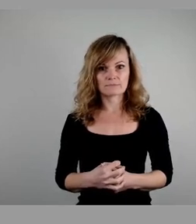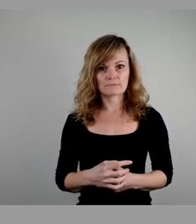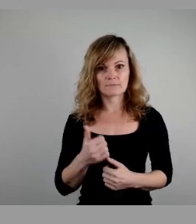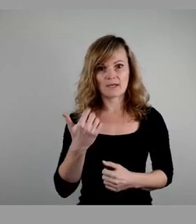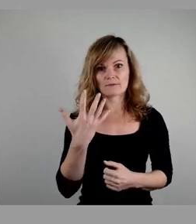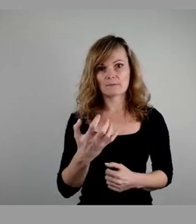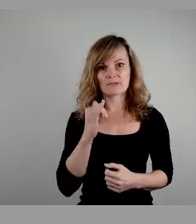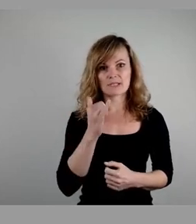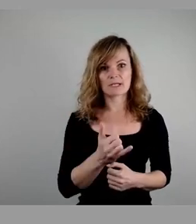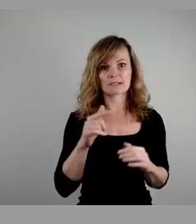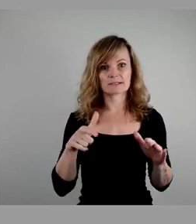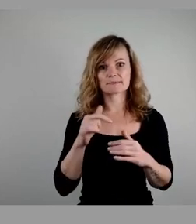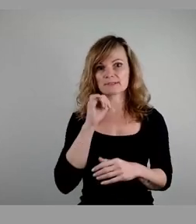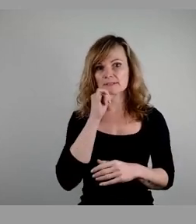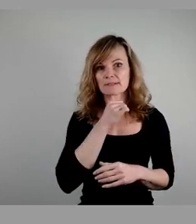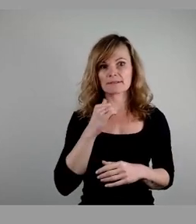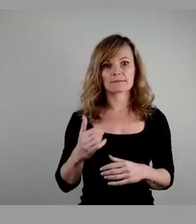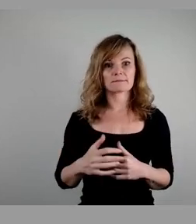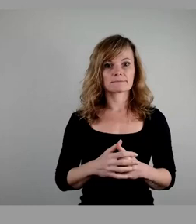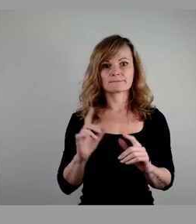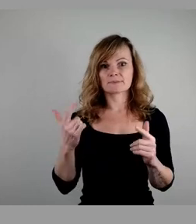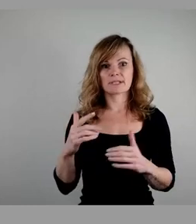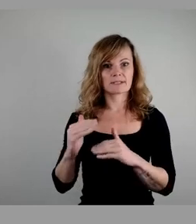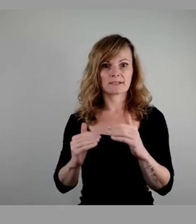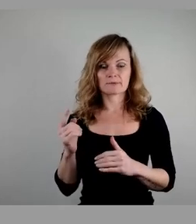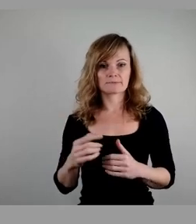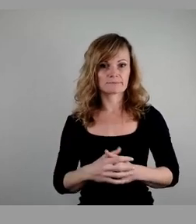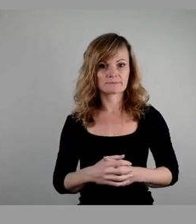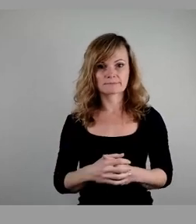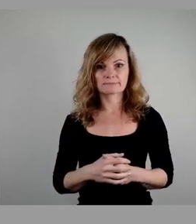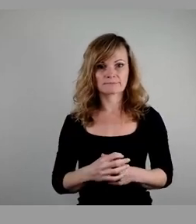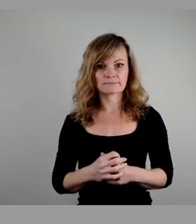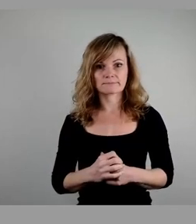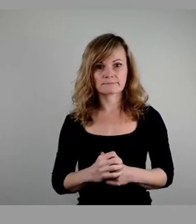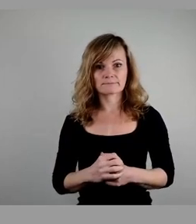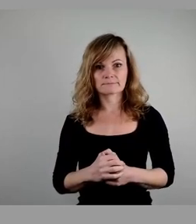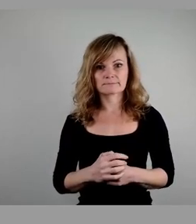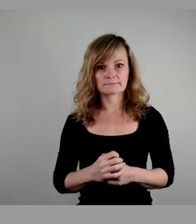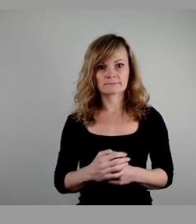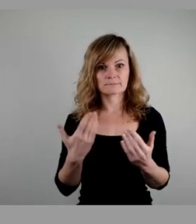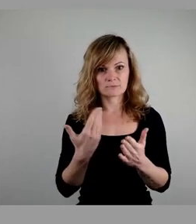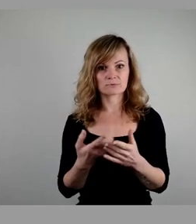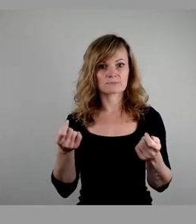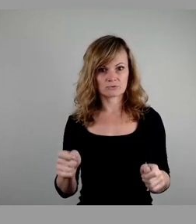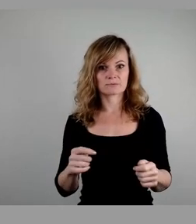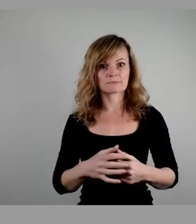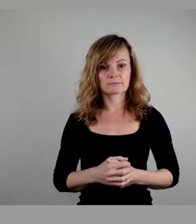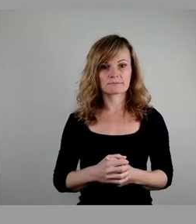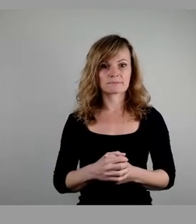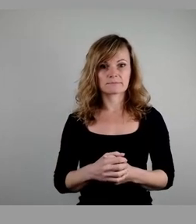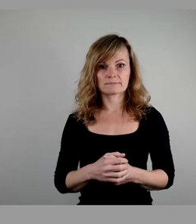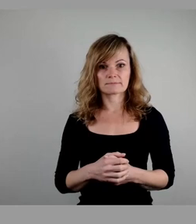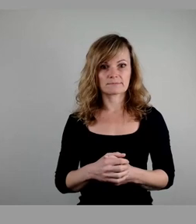51 Ja-Stimmen, 17 Nein, keine Enthaltung. Damit so beschlossen. So,